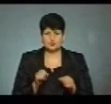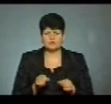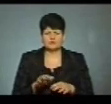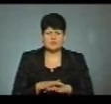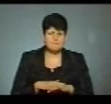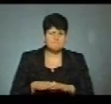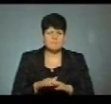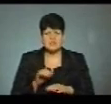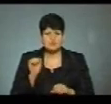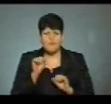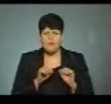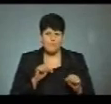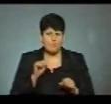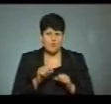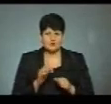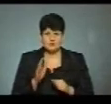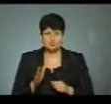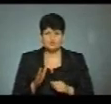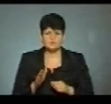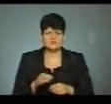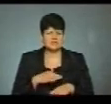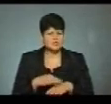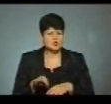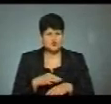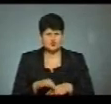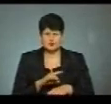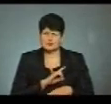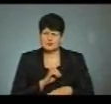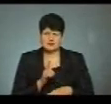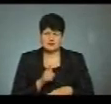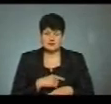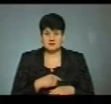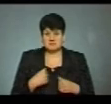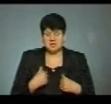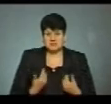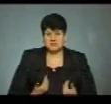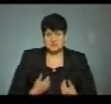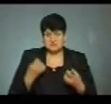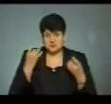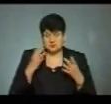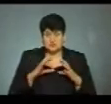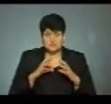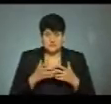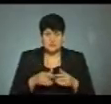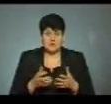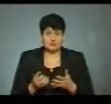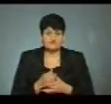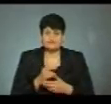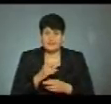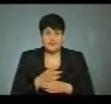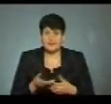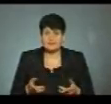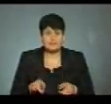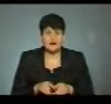масове побоїще і така лвина жорстокість. Ми ніби жили в цивілізованому світі, насправді показалось не так.